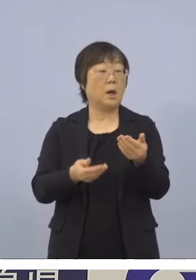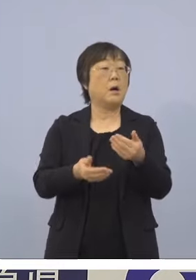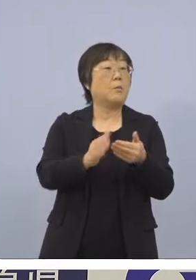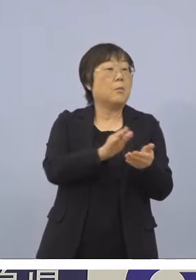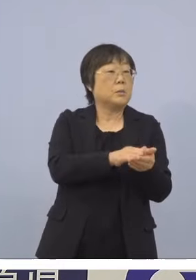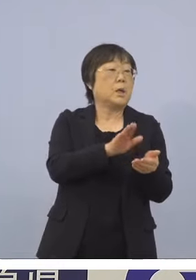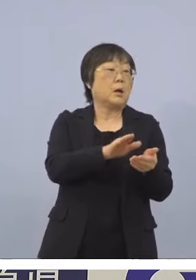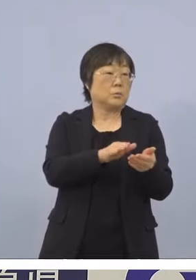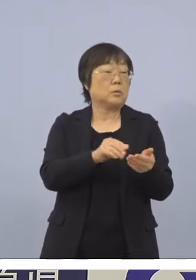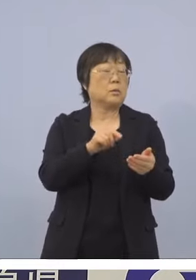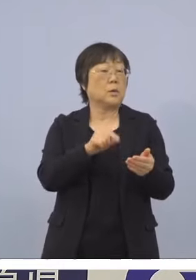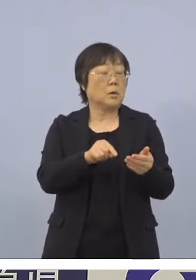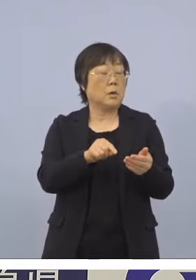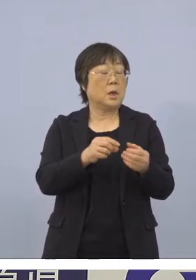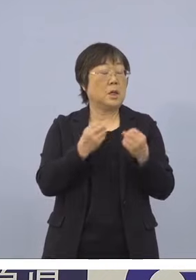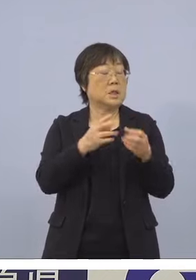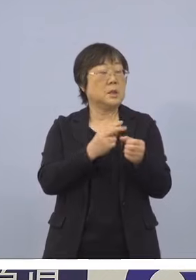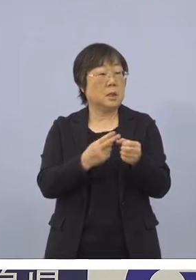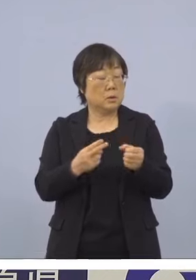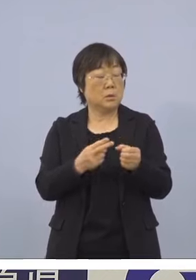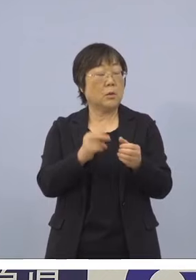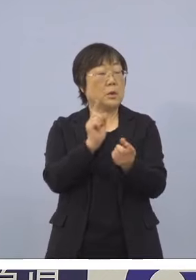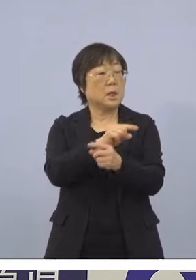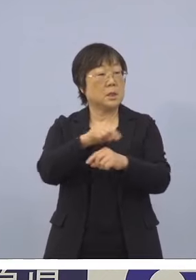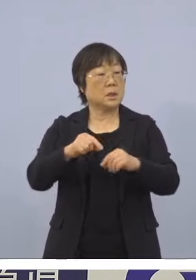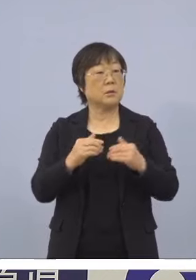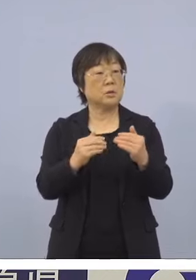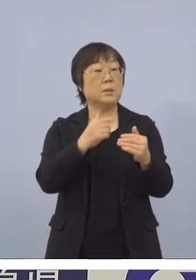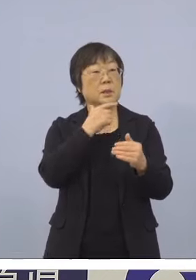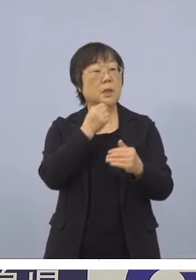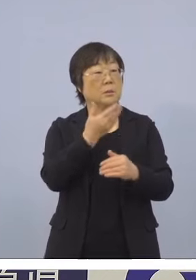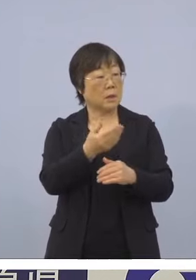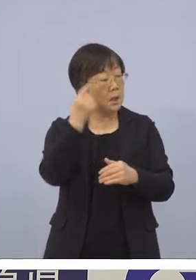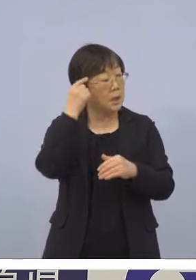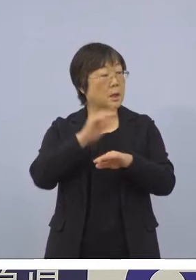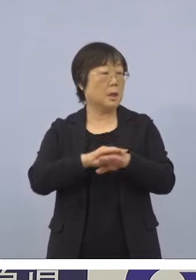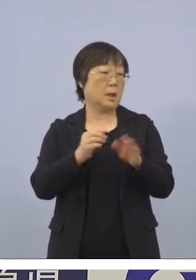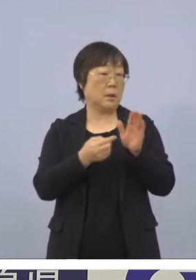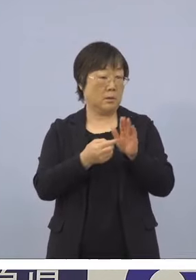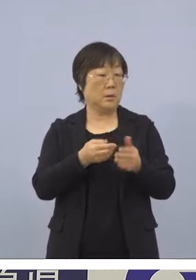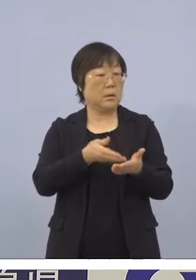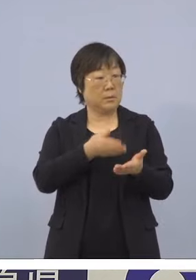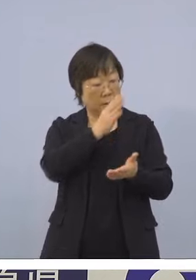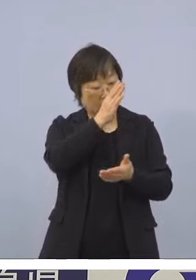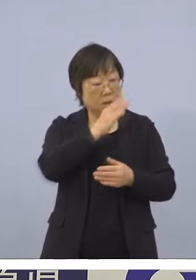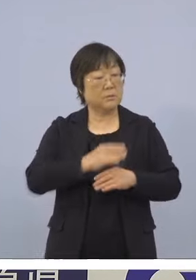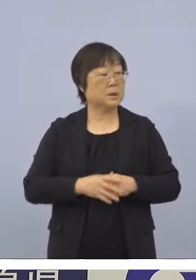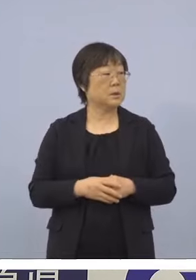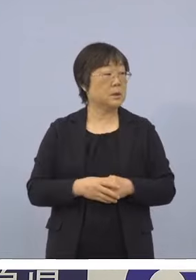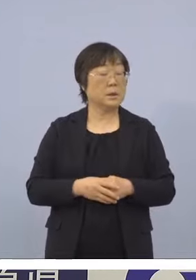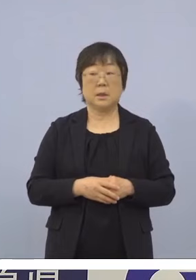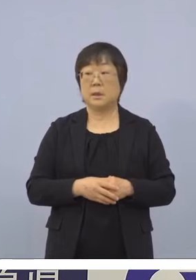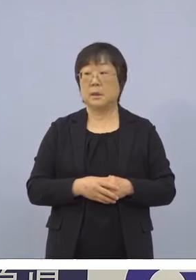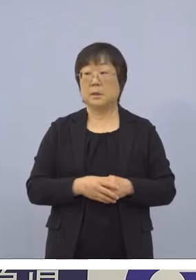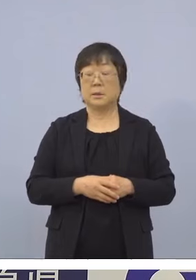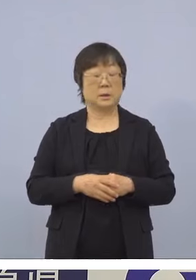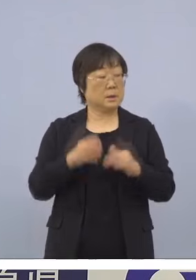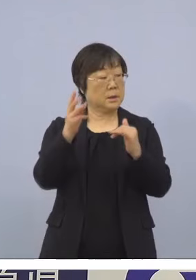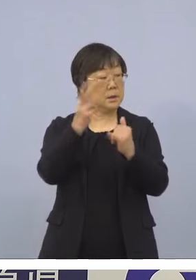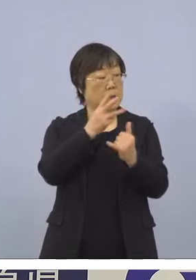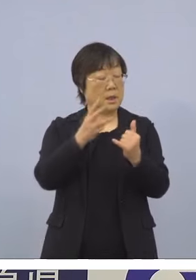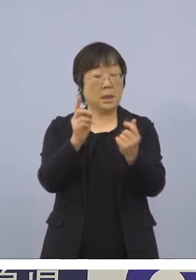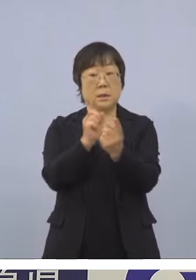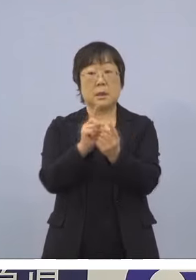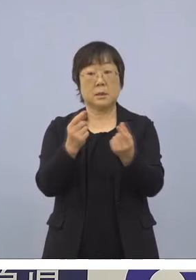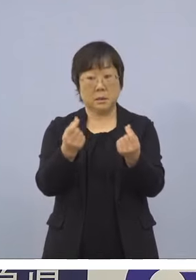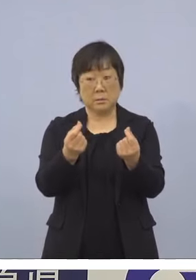どのように、新年度対策を進めていきたいかというのをお考えをお聞かせください。 はい。災害に対して。 災害対策です。